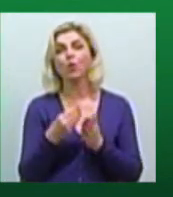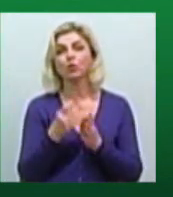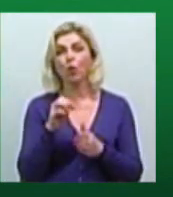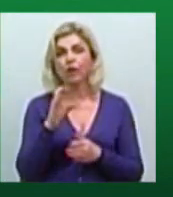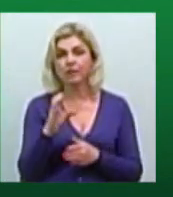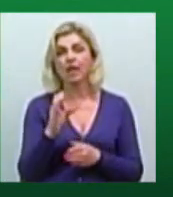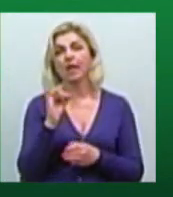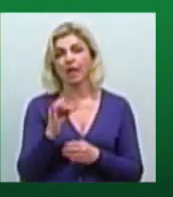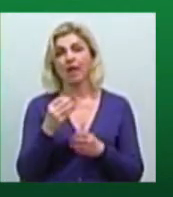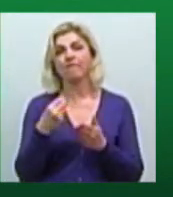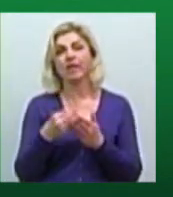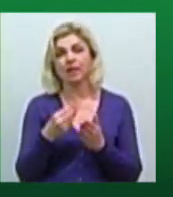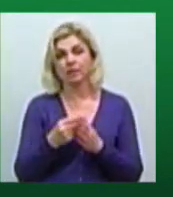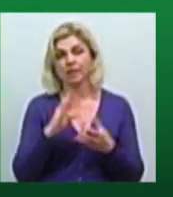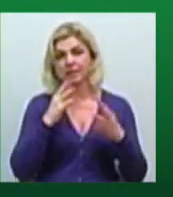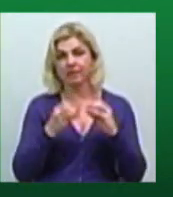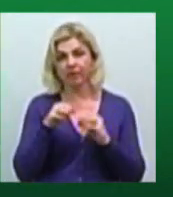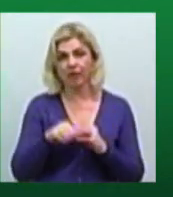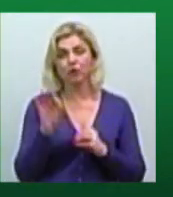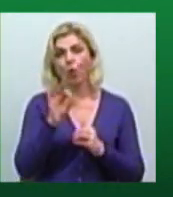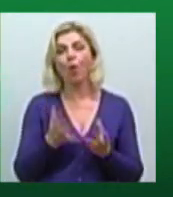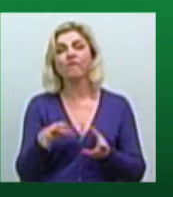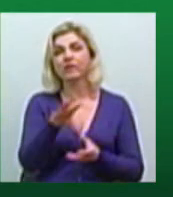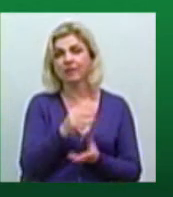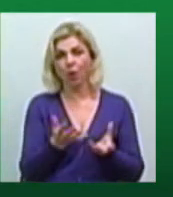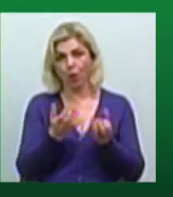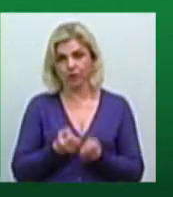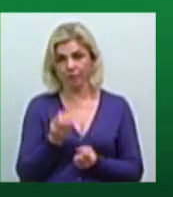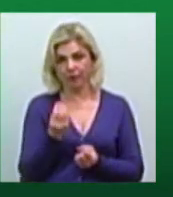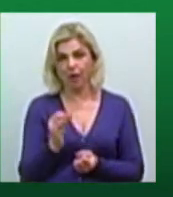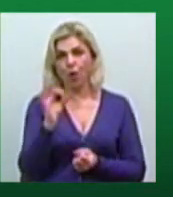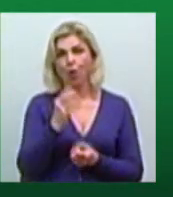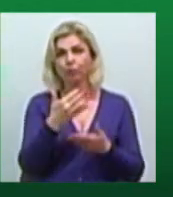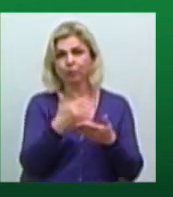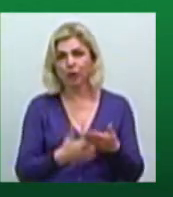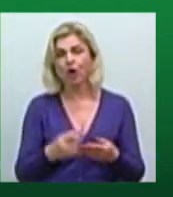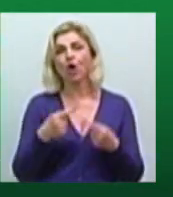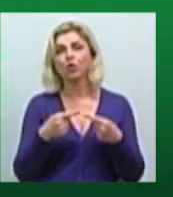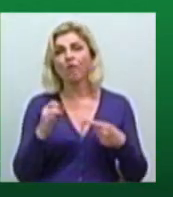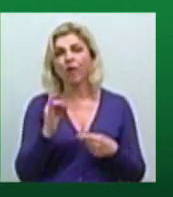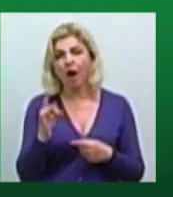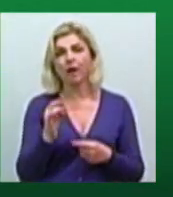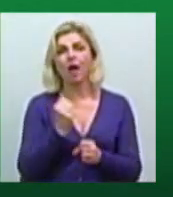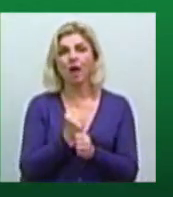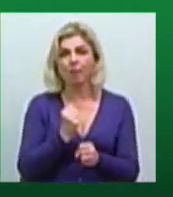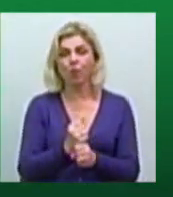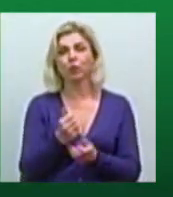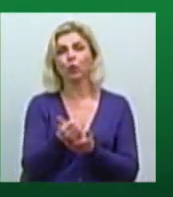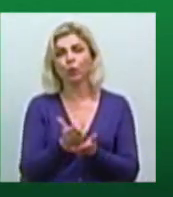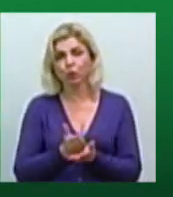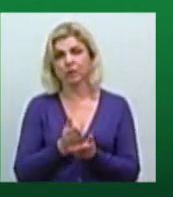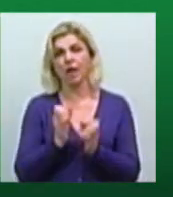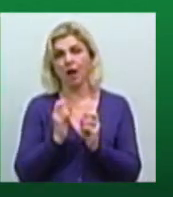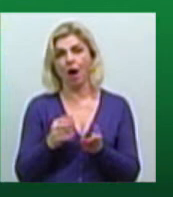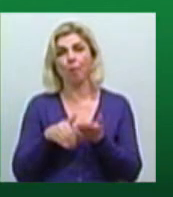надходження та використання всіх отриманих коштів, інформацію про перелік товарів, робіт, послуг, отриманих як благодійна допомога,